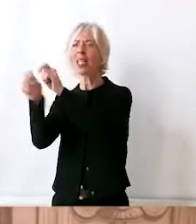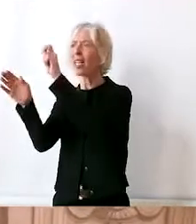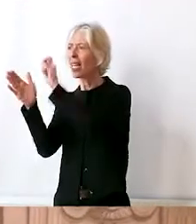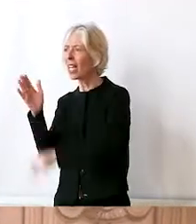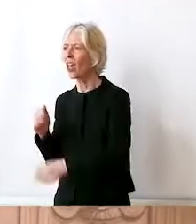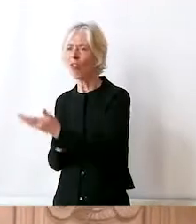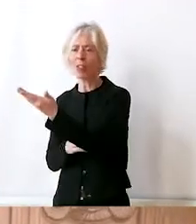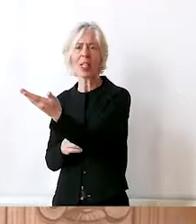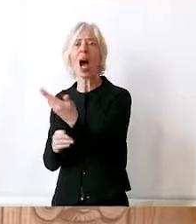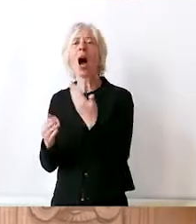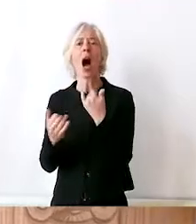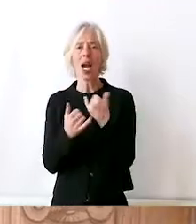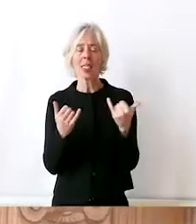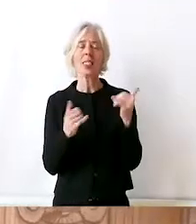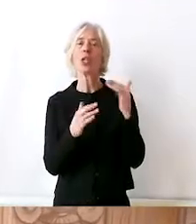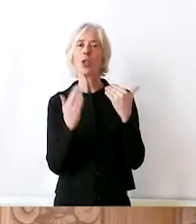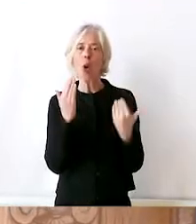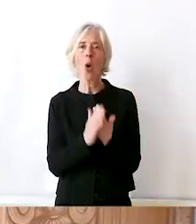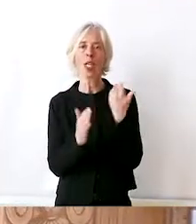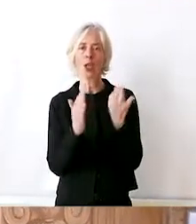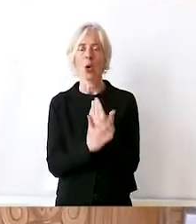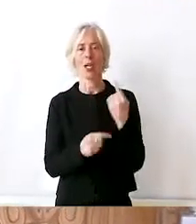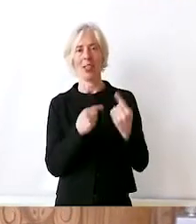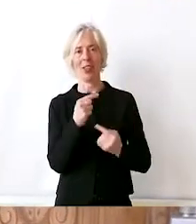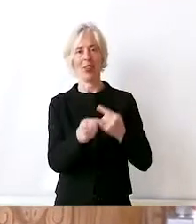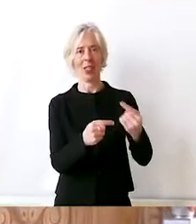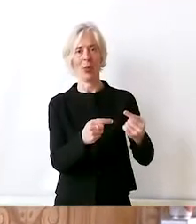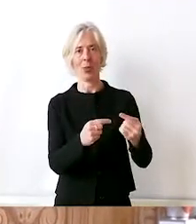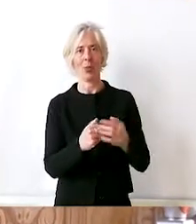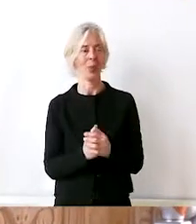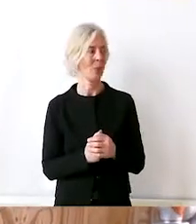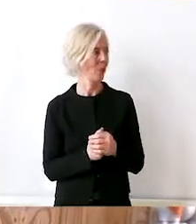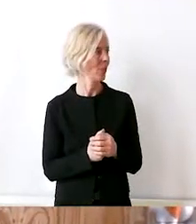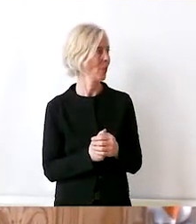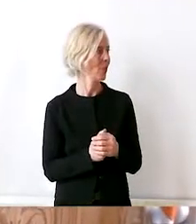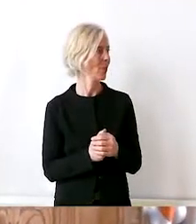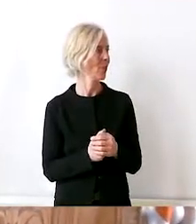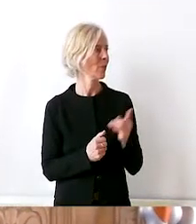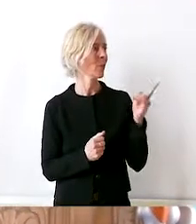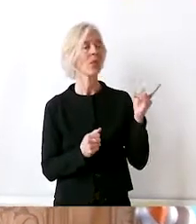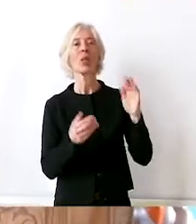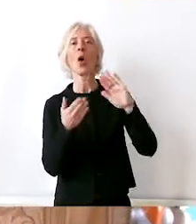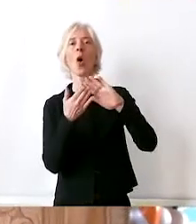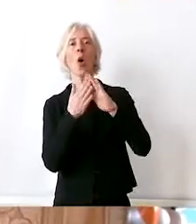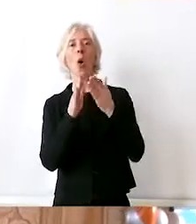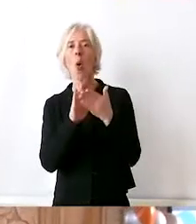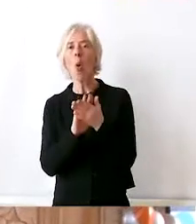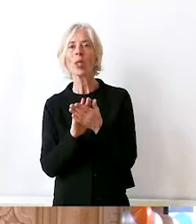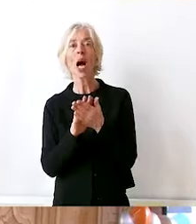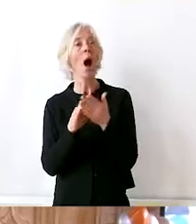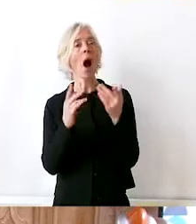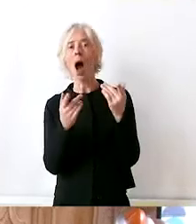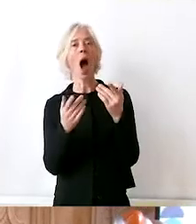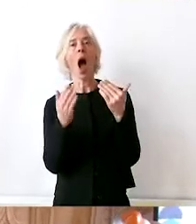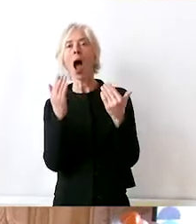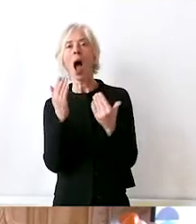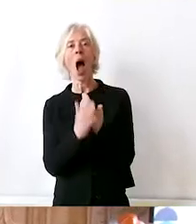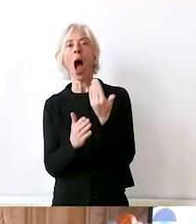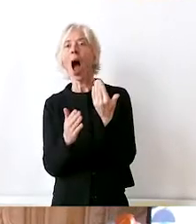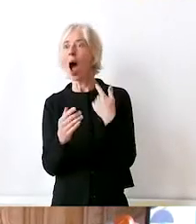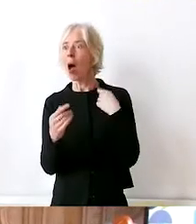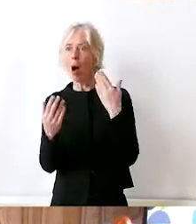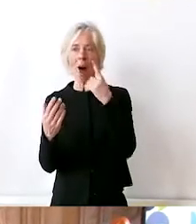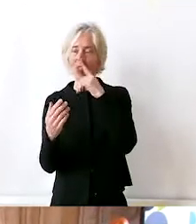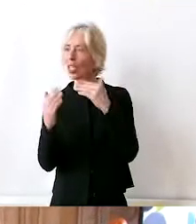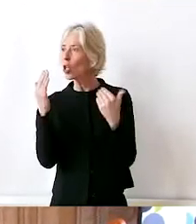über 900. Oder dann Nachfolgeschips, die dann umdesignt werden und oder Roboter, die wir